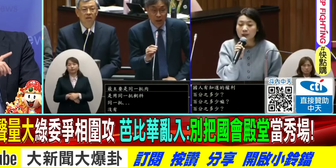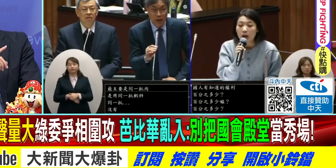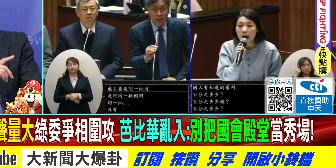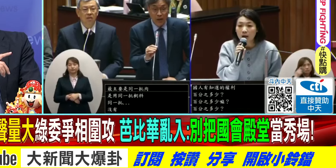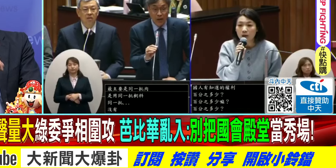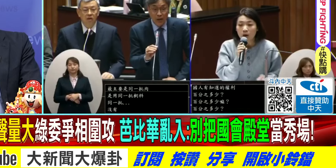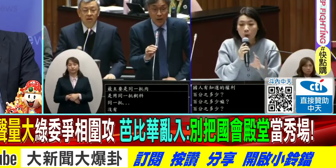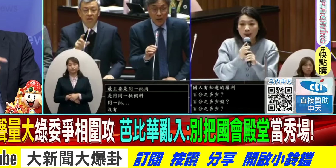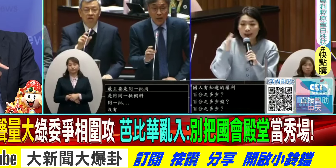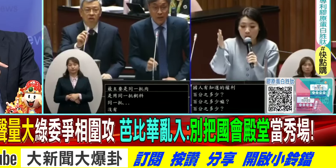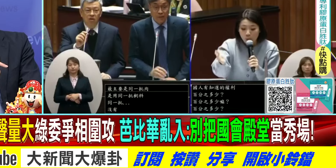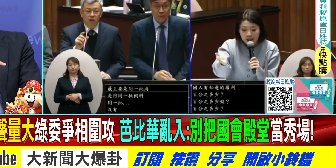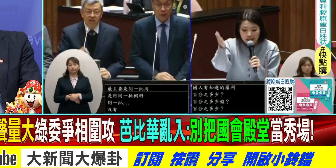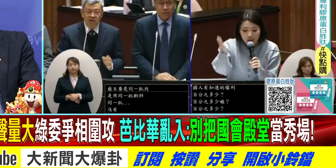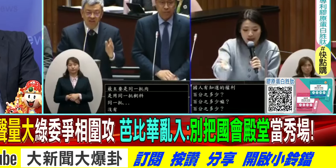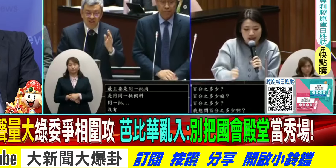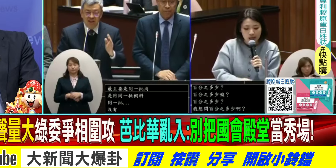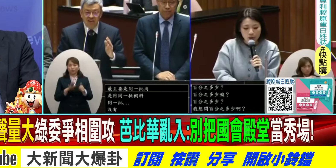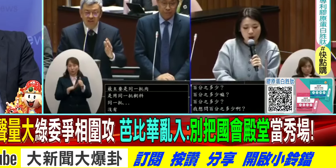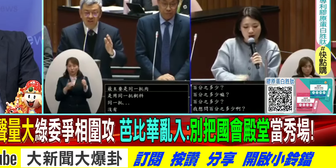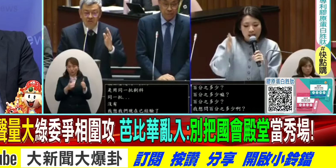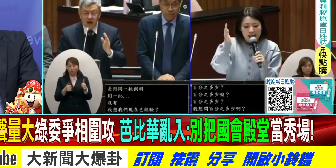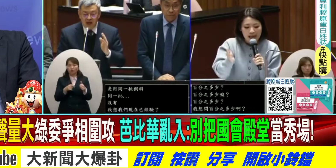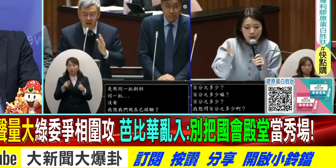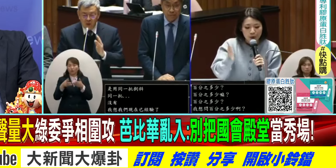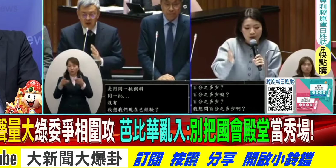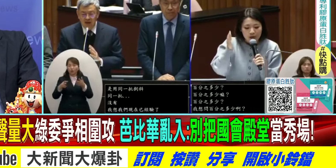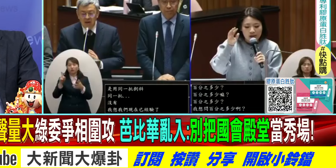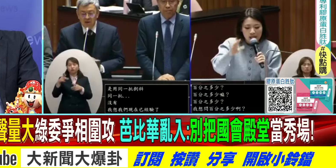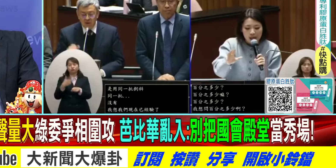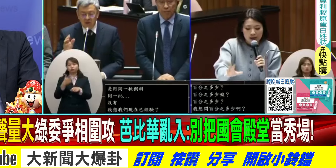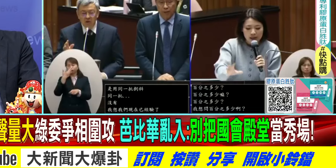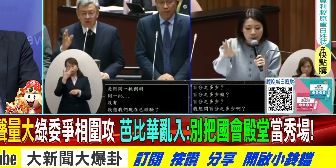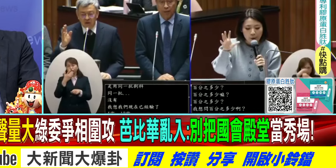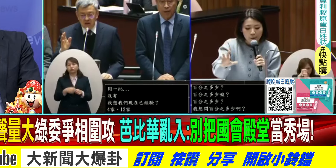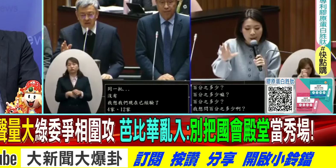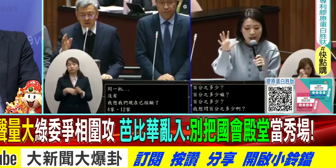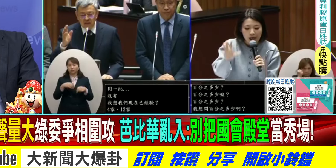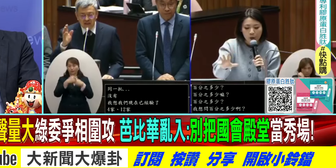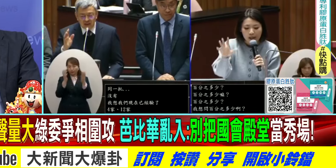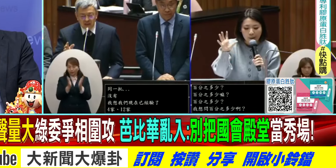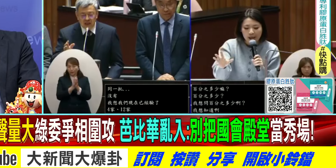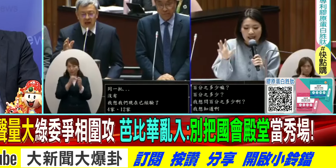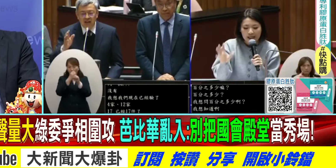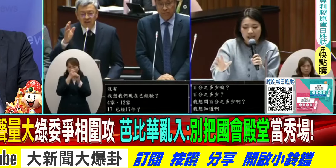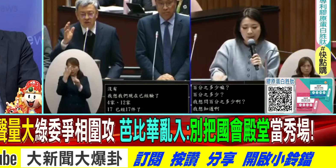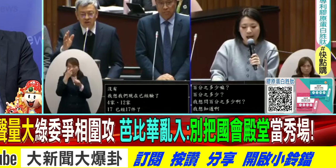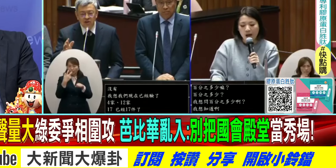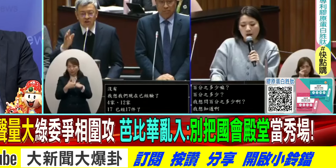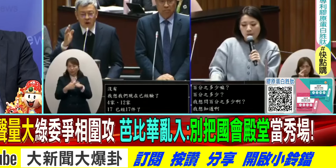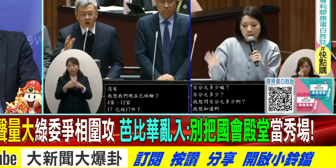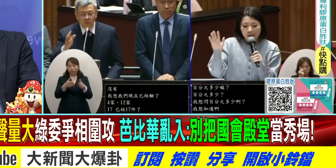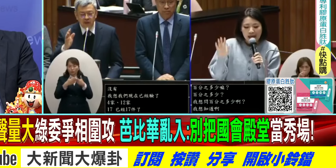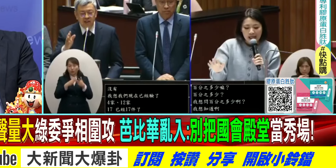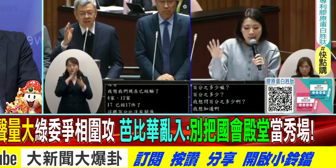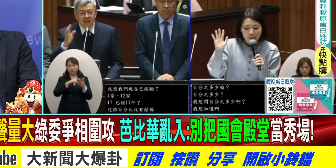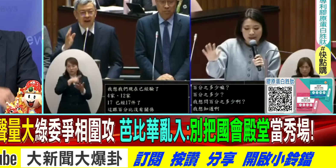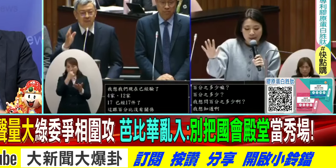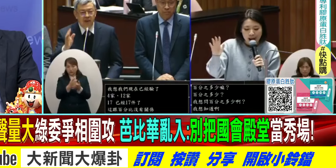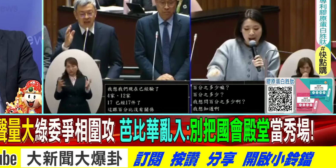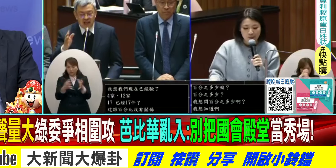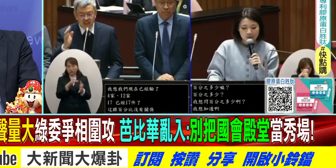询陈建仁一件事情，有提到大陆渔船啊是不是被我们的海巡就是碰撞，然后所以导致于翻